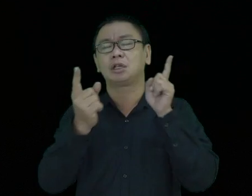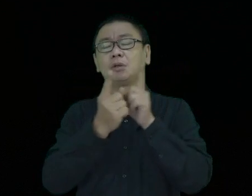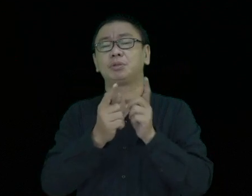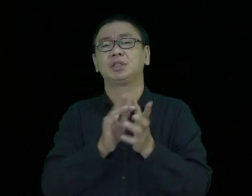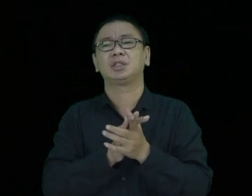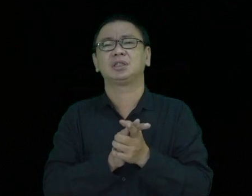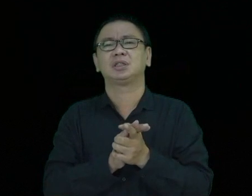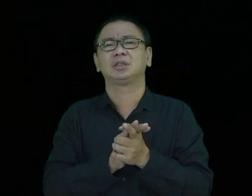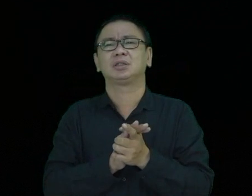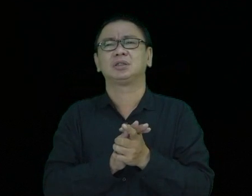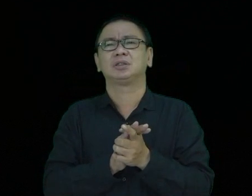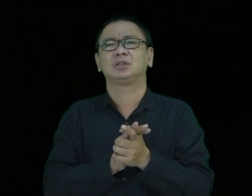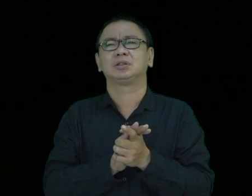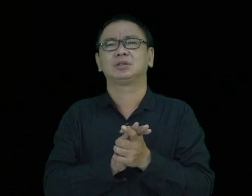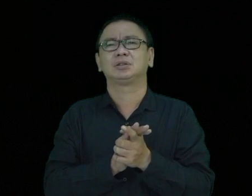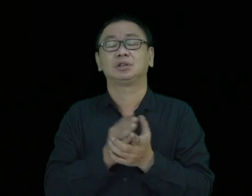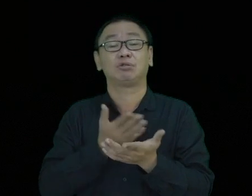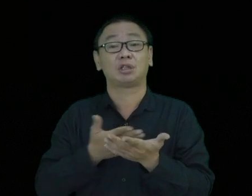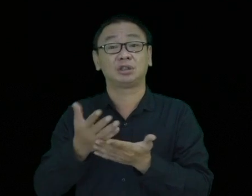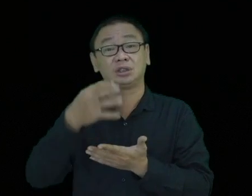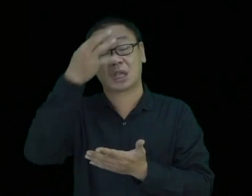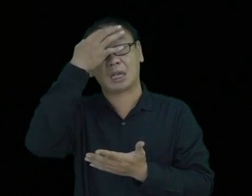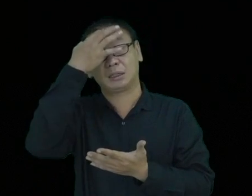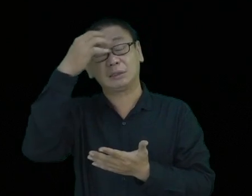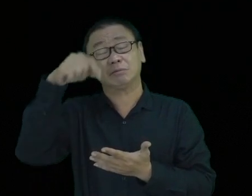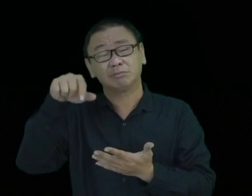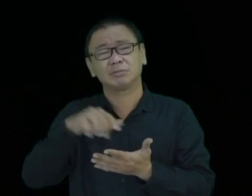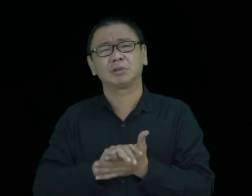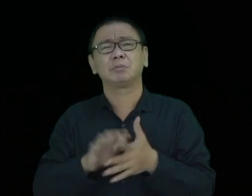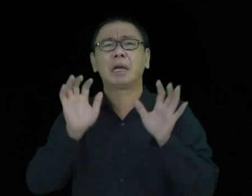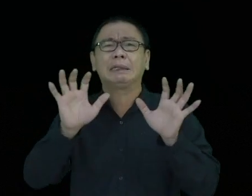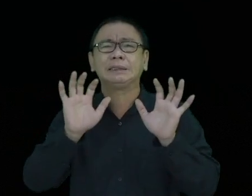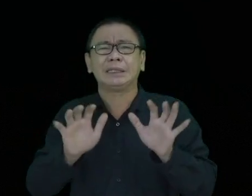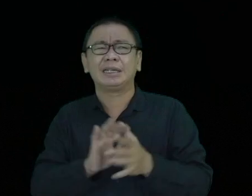dari apa sakit penyakit ini, banyak juga